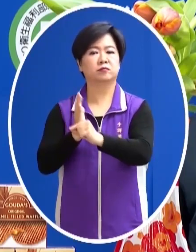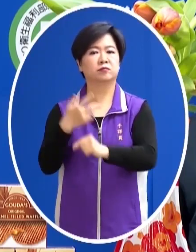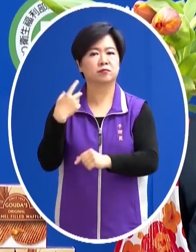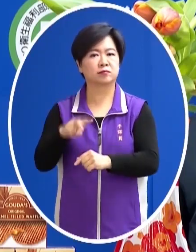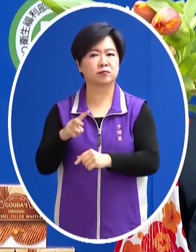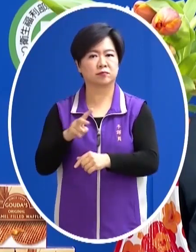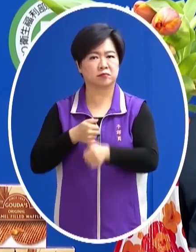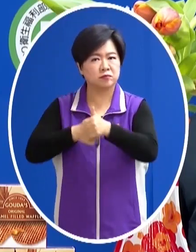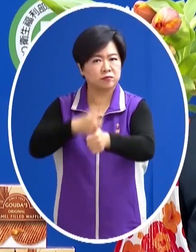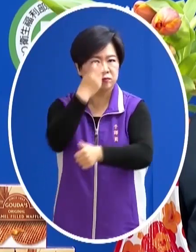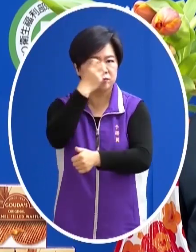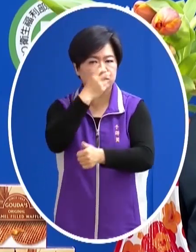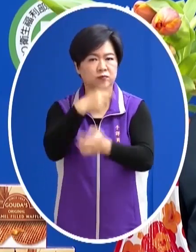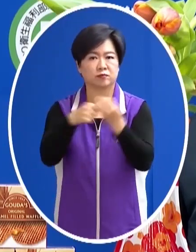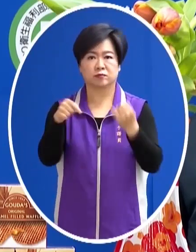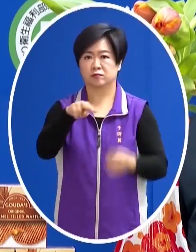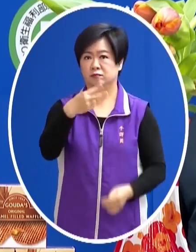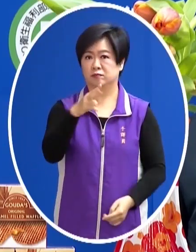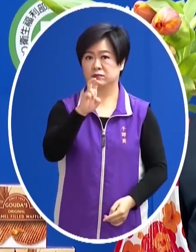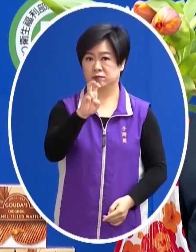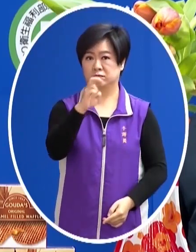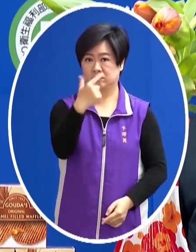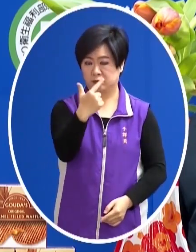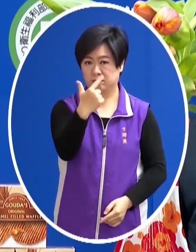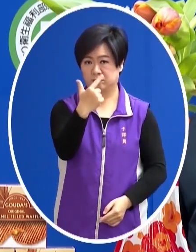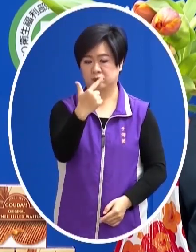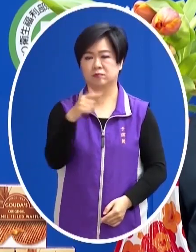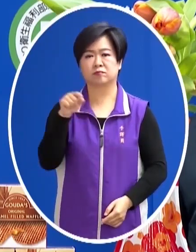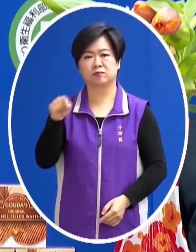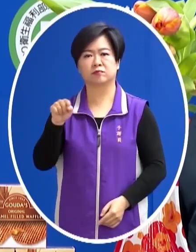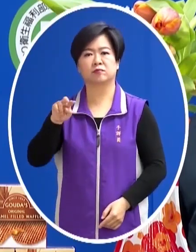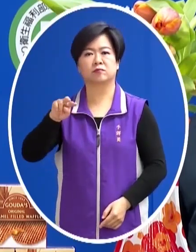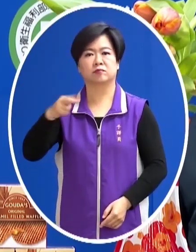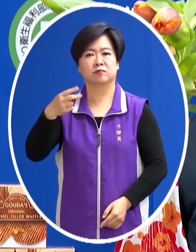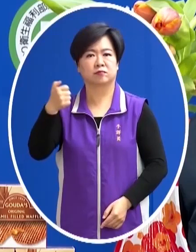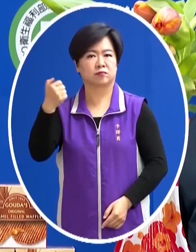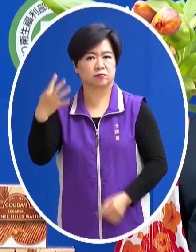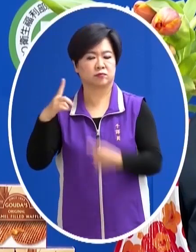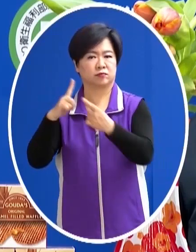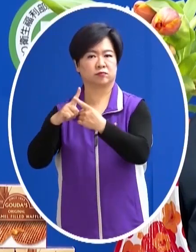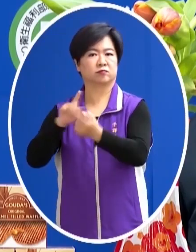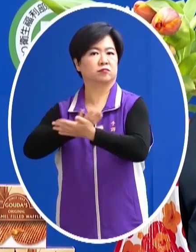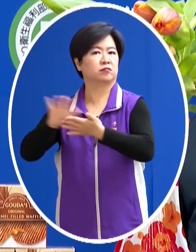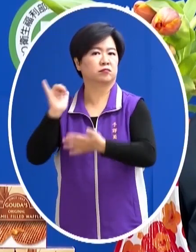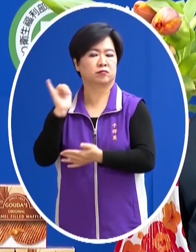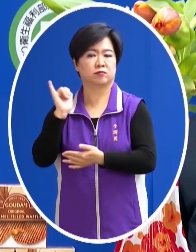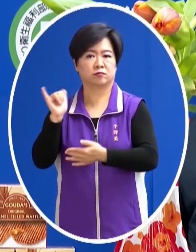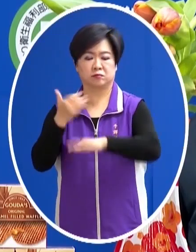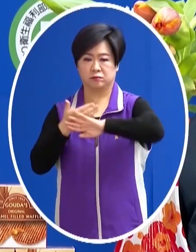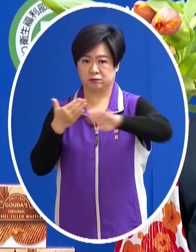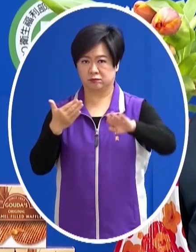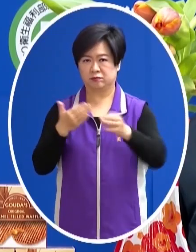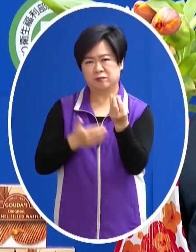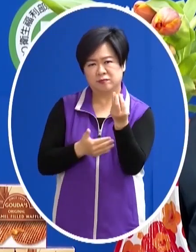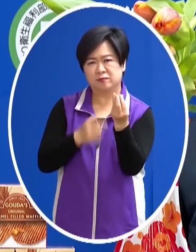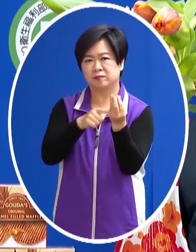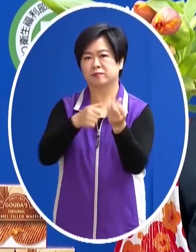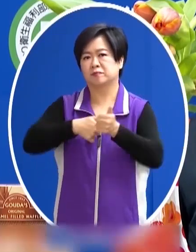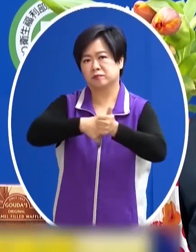我们裁减了262人，那254人为阴性，那其余在继续检验